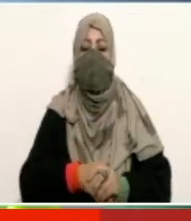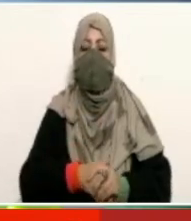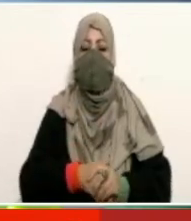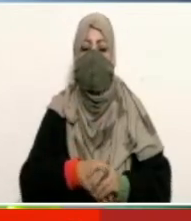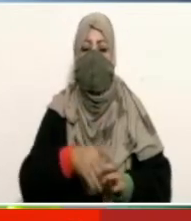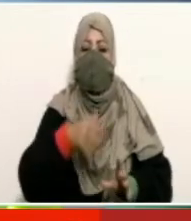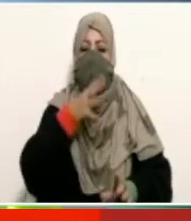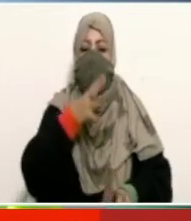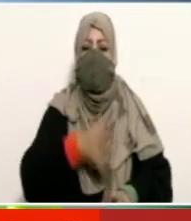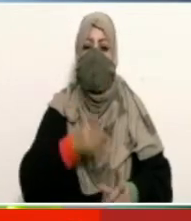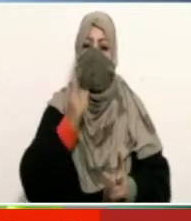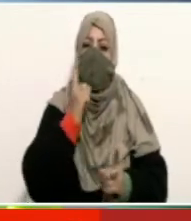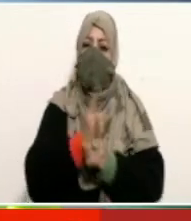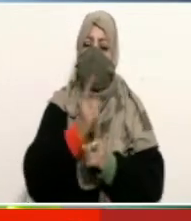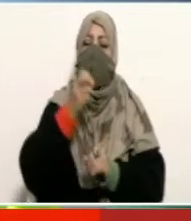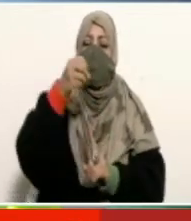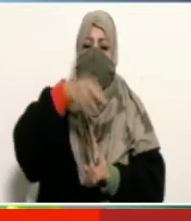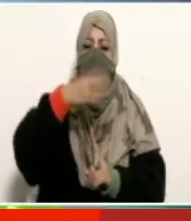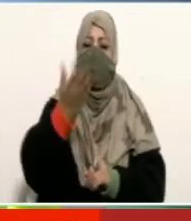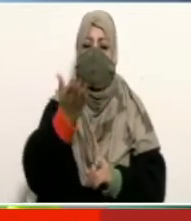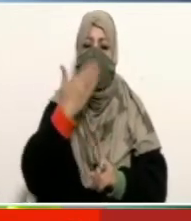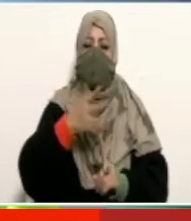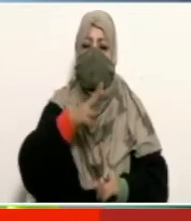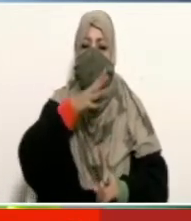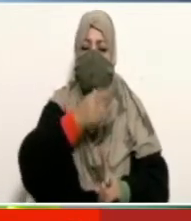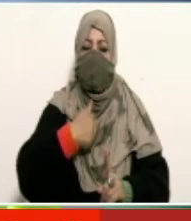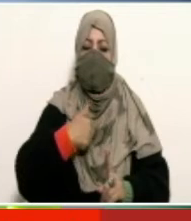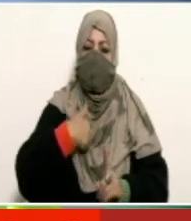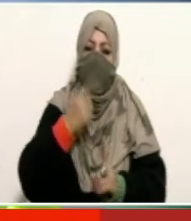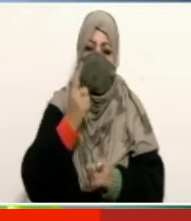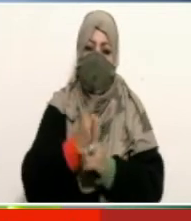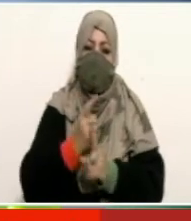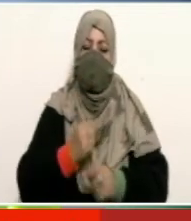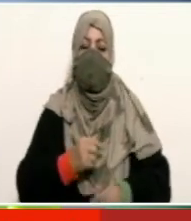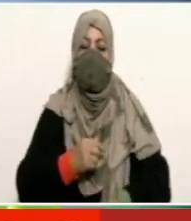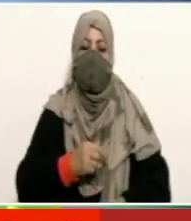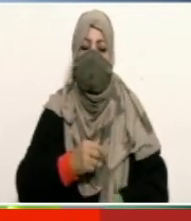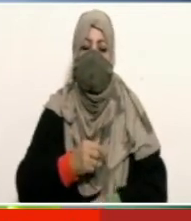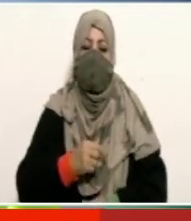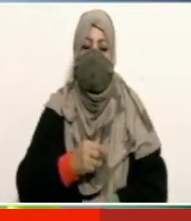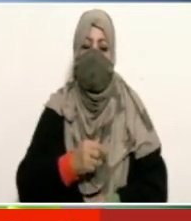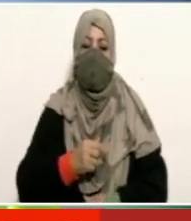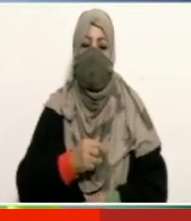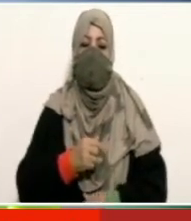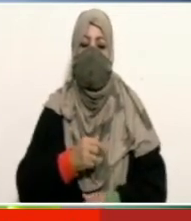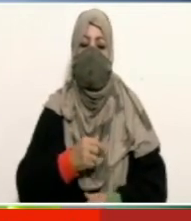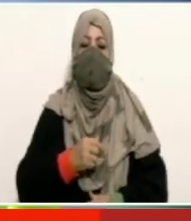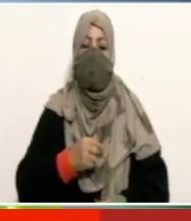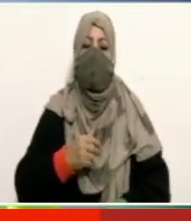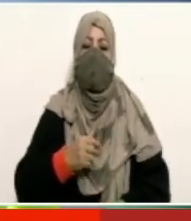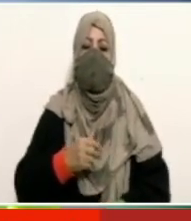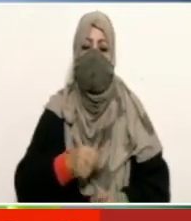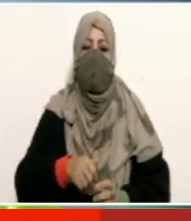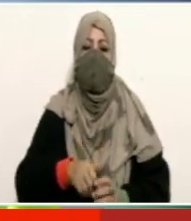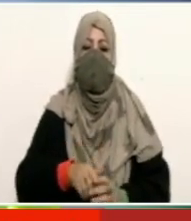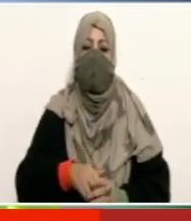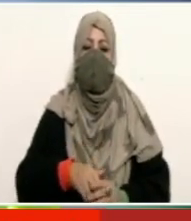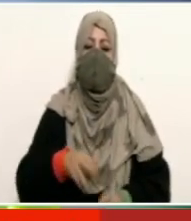مبروك. فضيلة الشيخ أنت؟ أي نعم يا الشيخ بالله، بنسك على سؤالين اثنين.